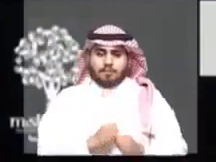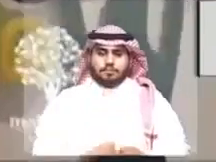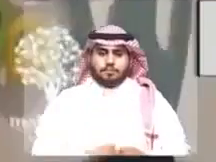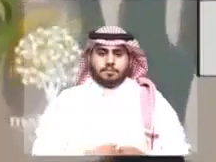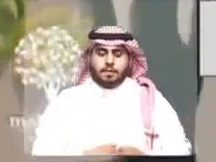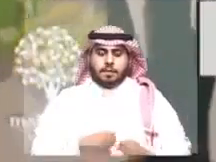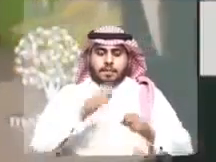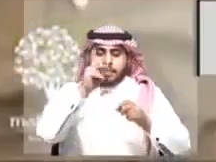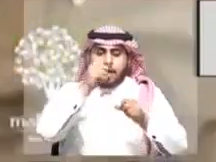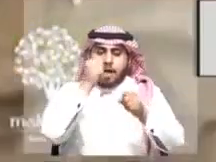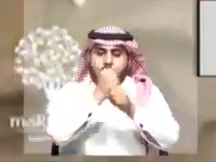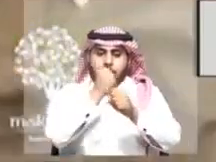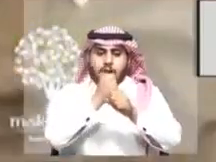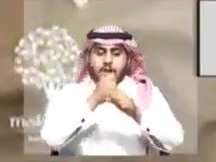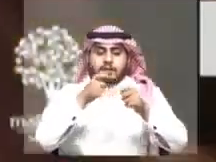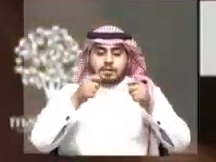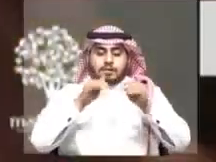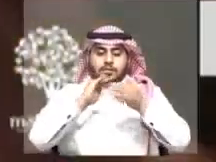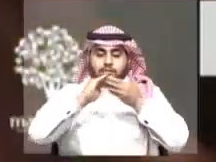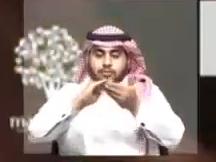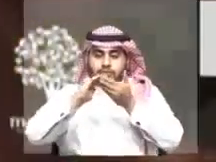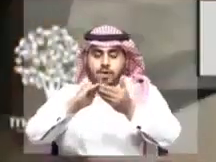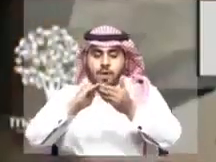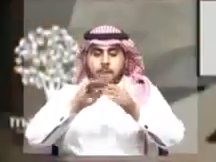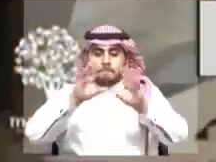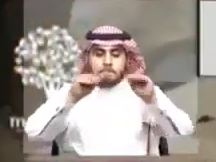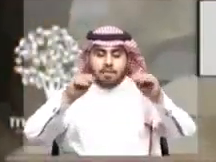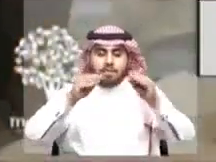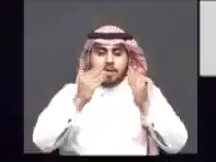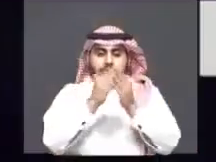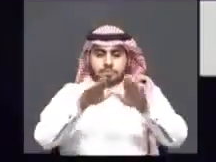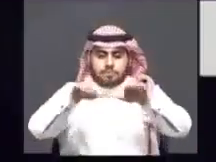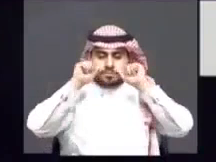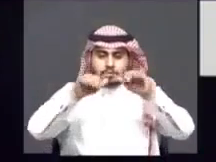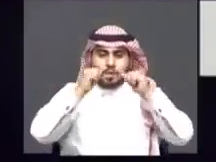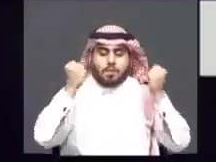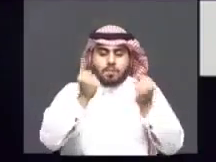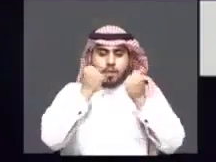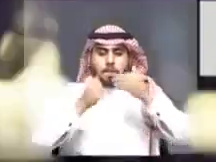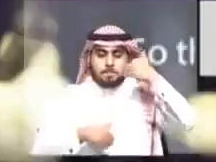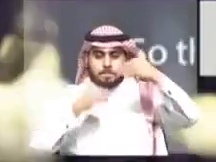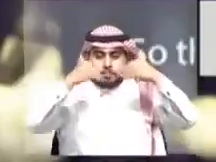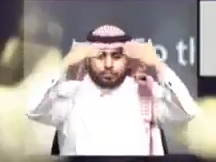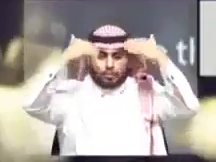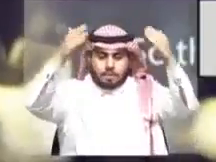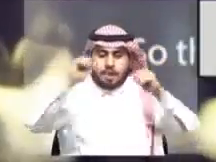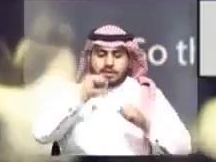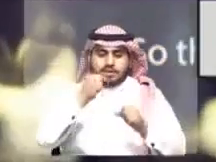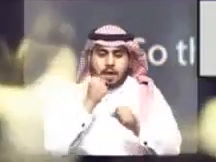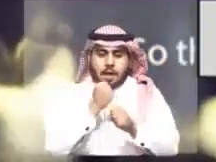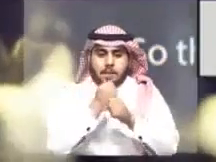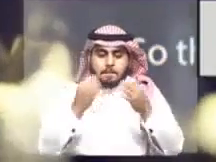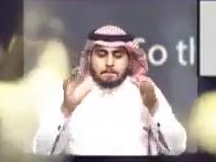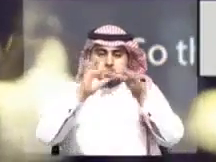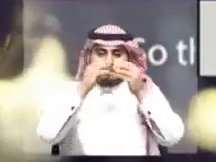كما سيتم العمل على تأهيل نخبة من خريجي البرنامج ليكونوا مدربي البرنامج في المستقبل ضمن جهود